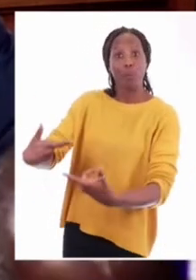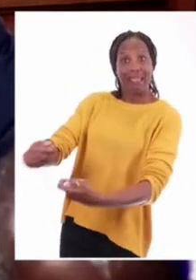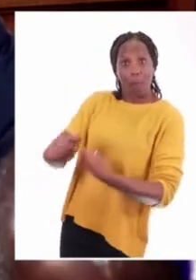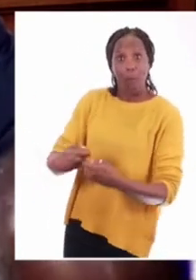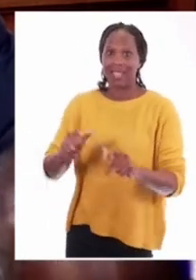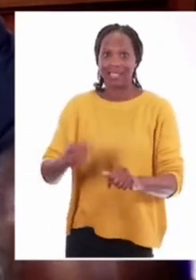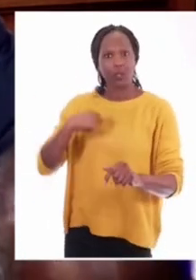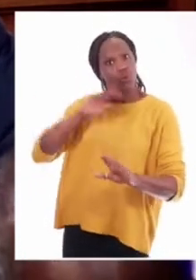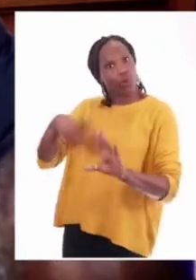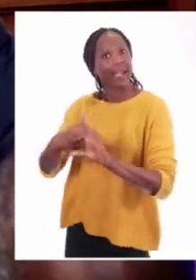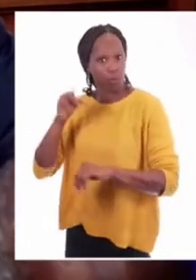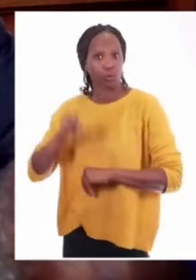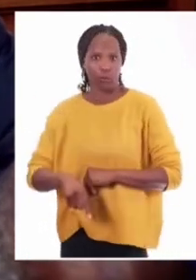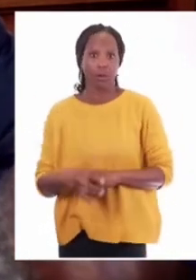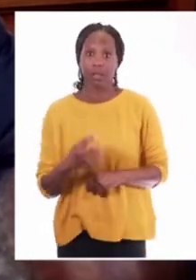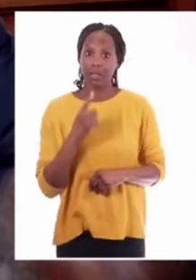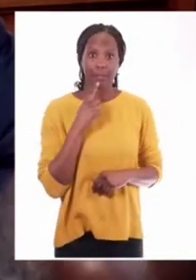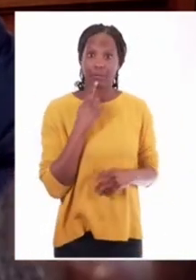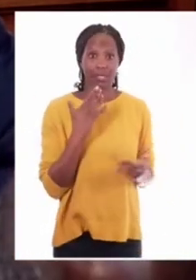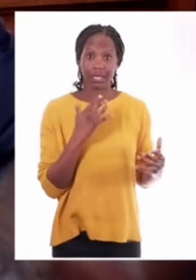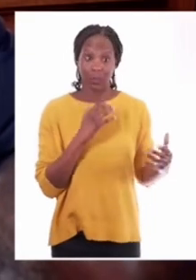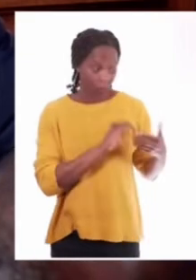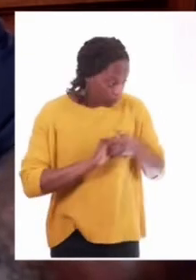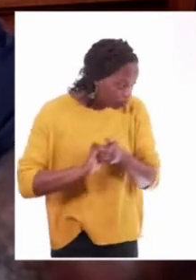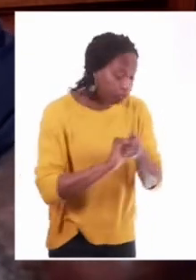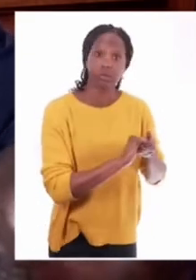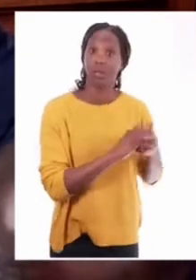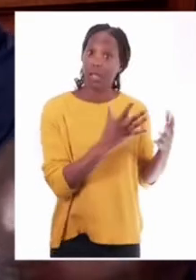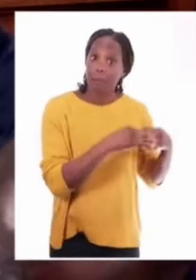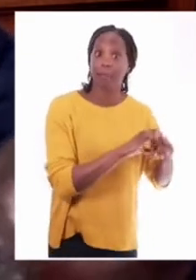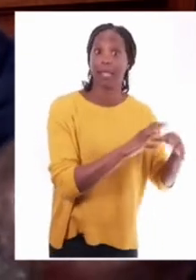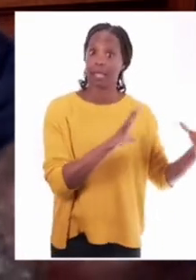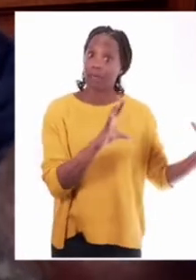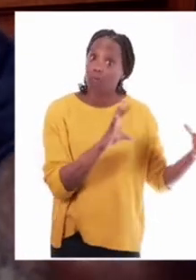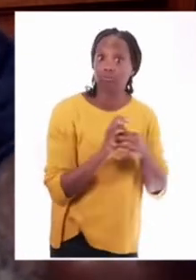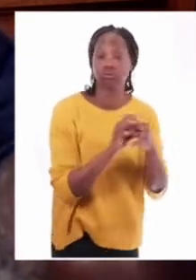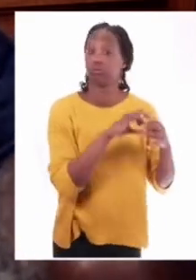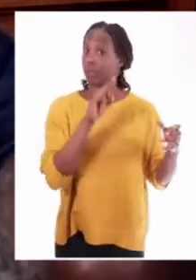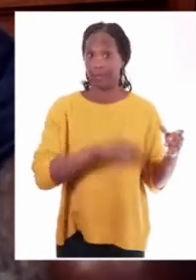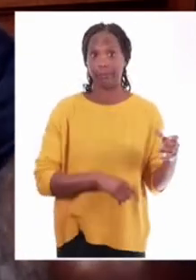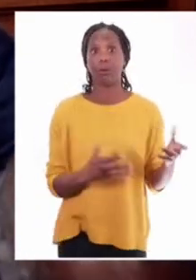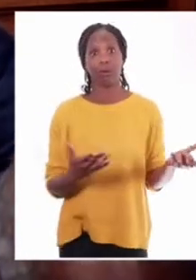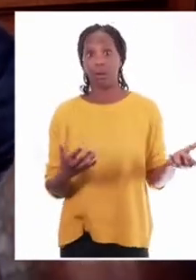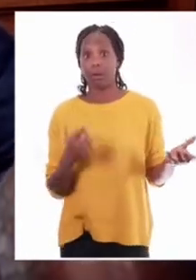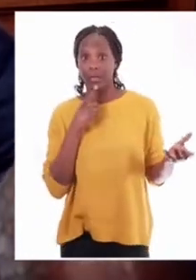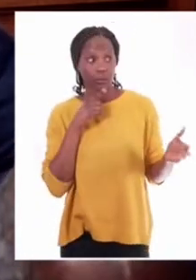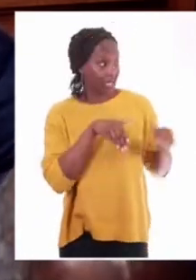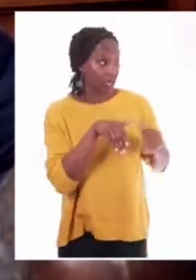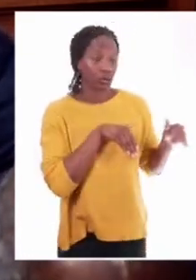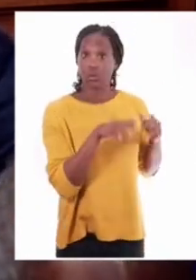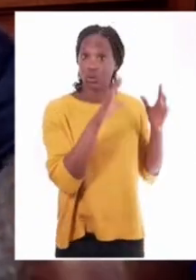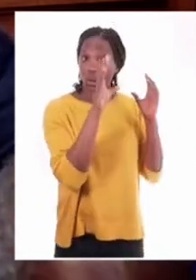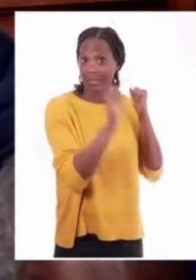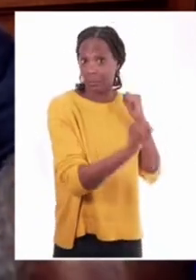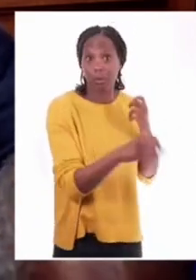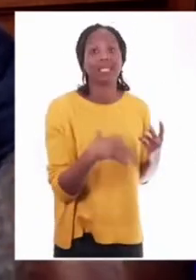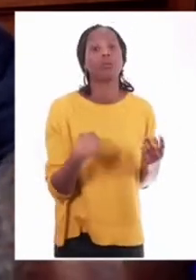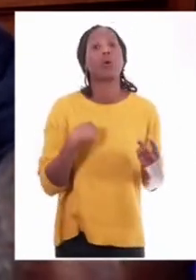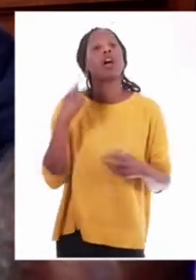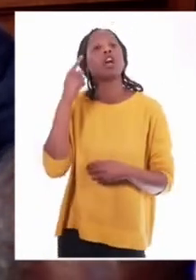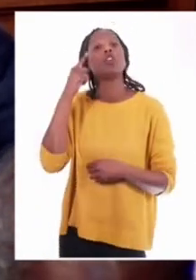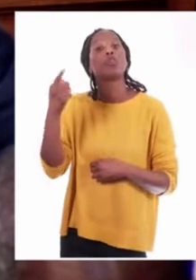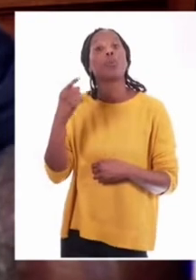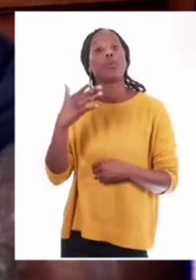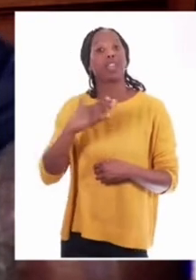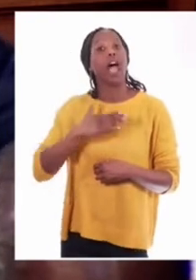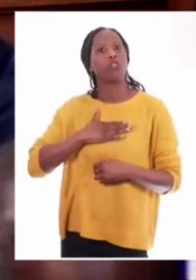faire jouer nos coopérations, les diplomaties qui peuvent se mettre en place. Je pense évidemment à notre